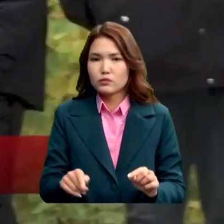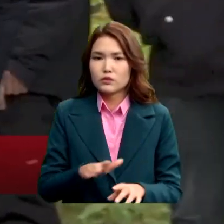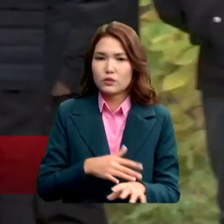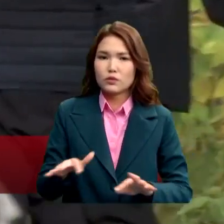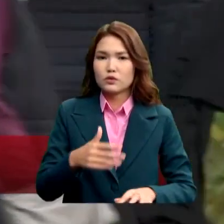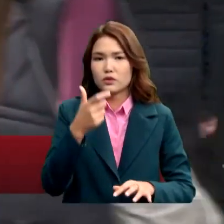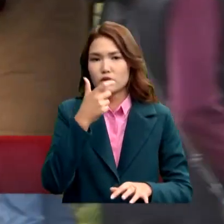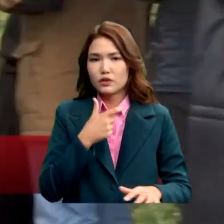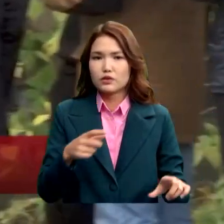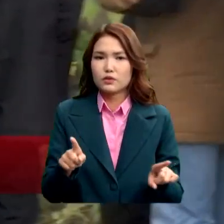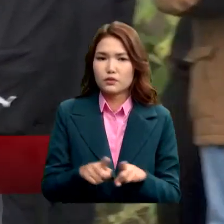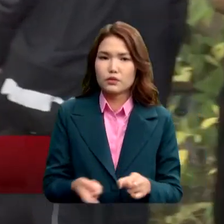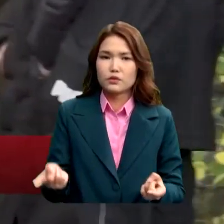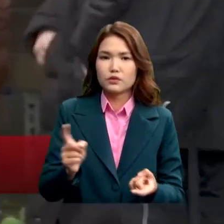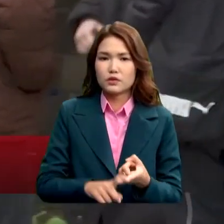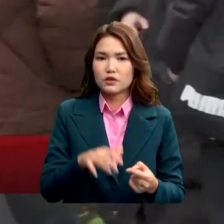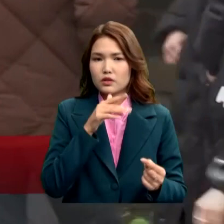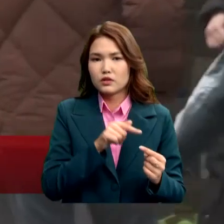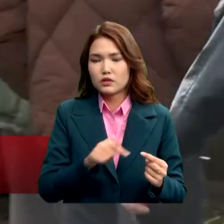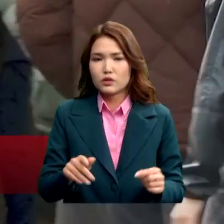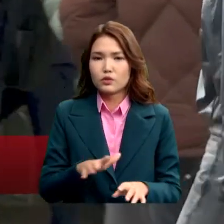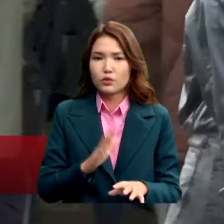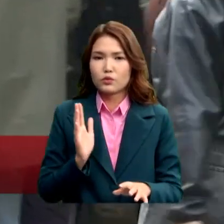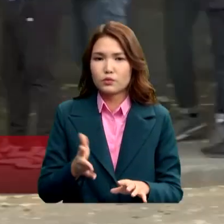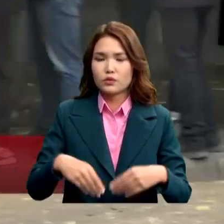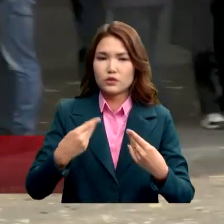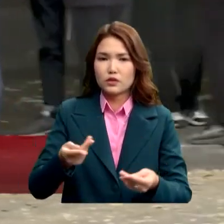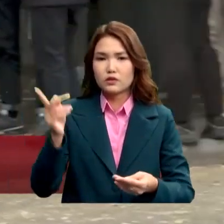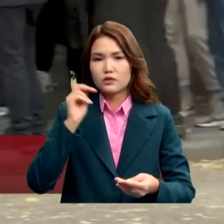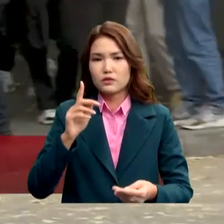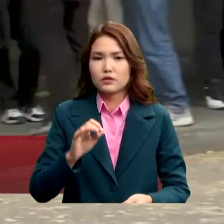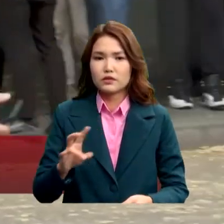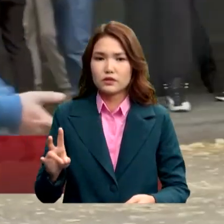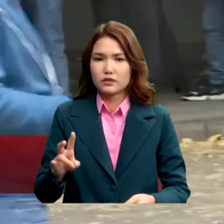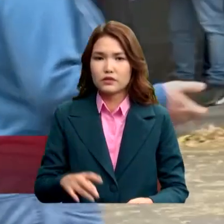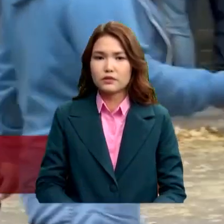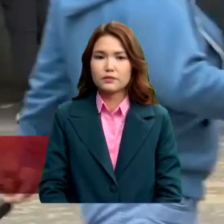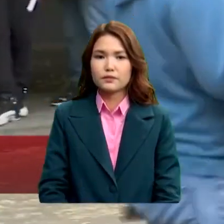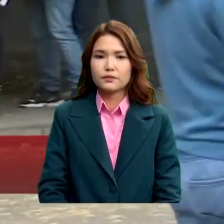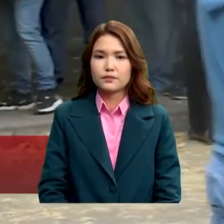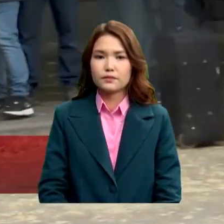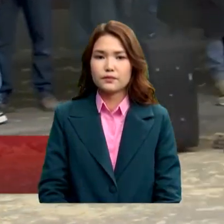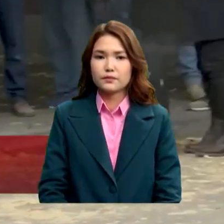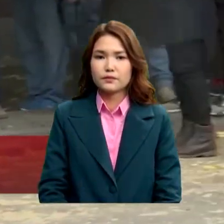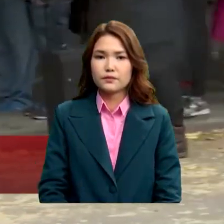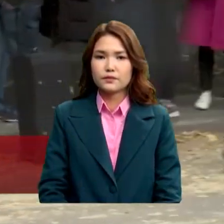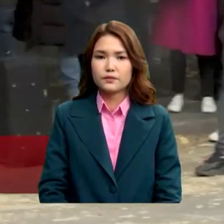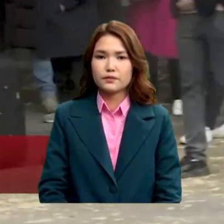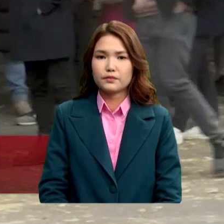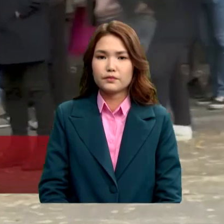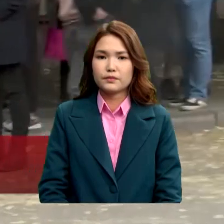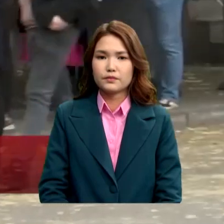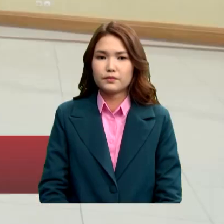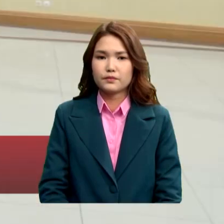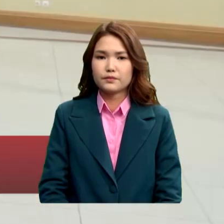жалпы қанша адамға дейін қабылдауға мүмкіндігіміз жетеді деген сауалға да жауап бере алмады. Депутаттар қазірдің өзінде тапшылық анық сезіліп